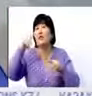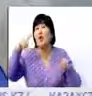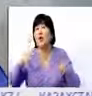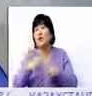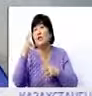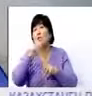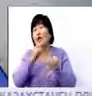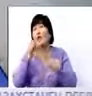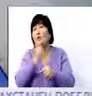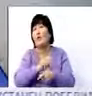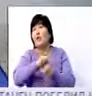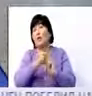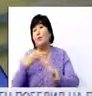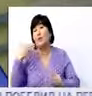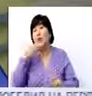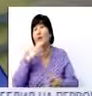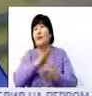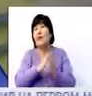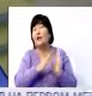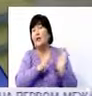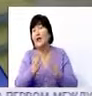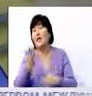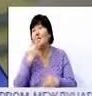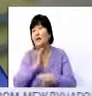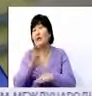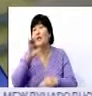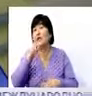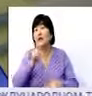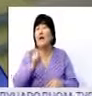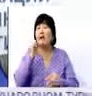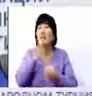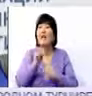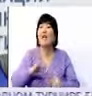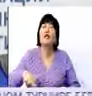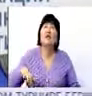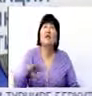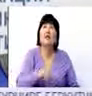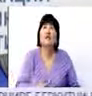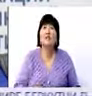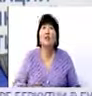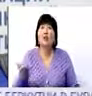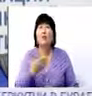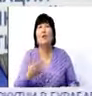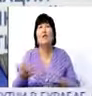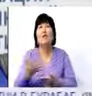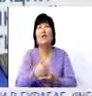высокотехнологических завода по переработке риса. Налажен экспорт в страны СНГ и Центральной Азии. Собираем в год